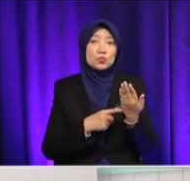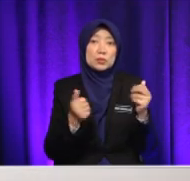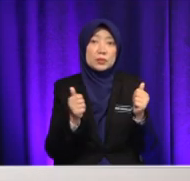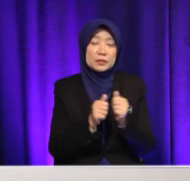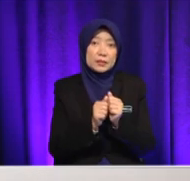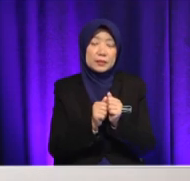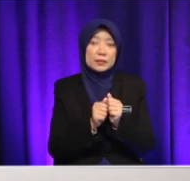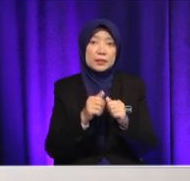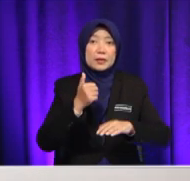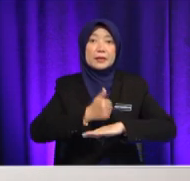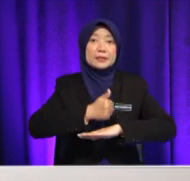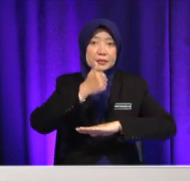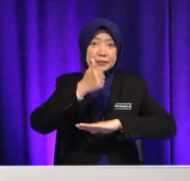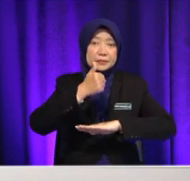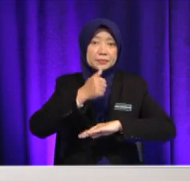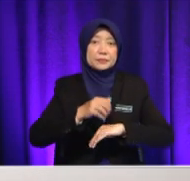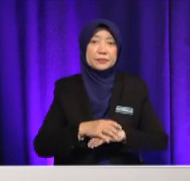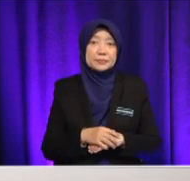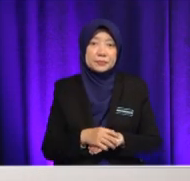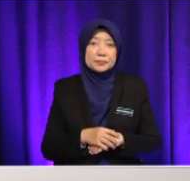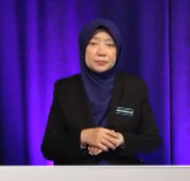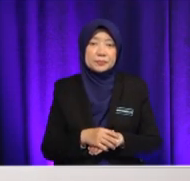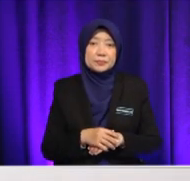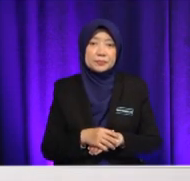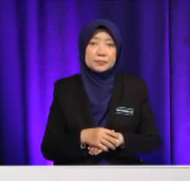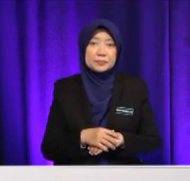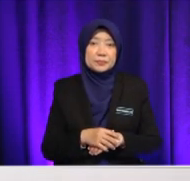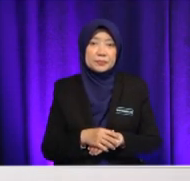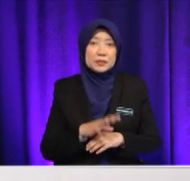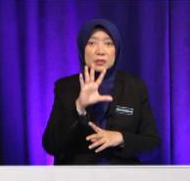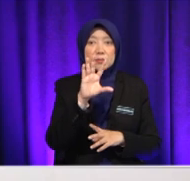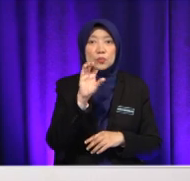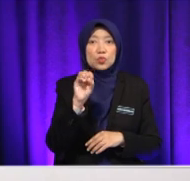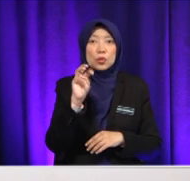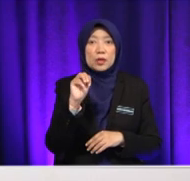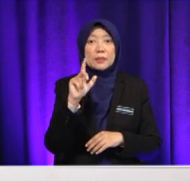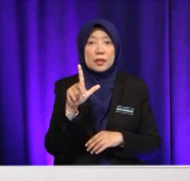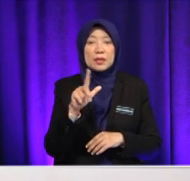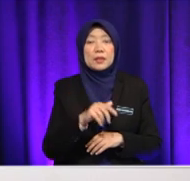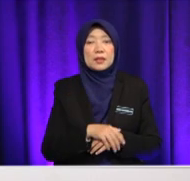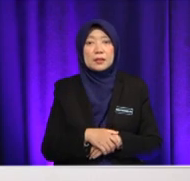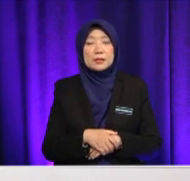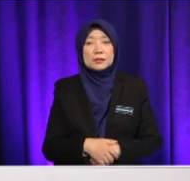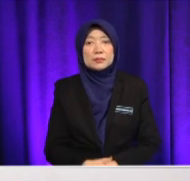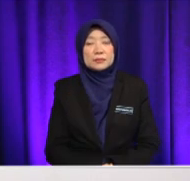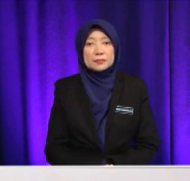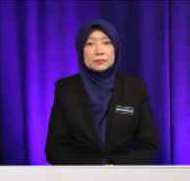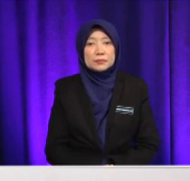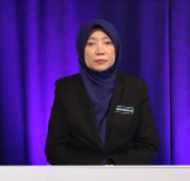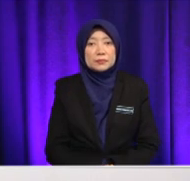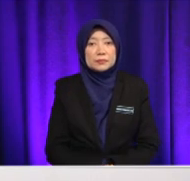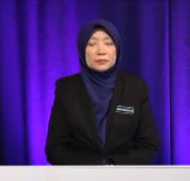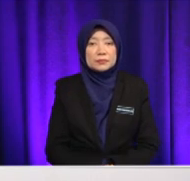Asid. Okey. Yang so, ini, Ego. Okey. Di sini lebih kurang 50 ml. ML. Okey.